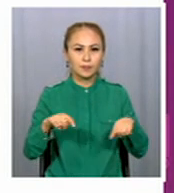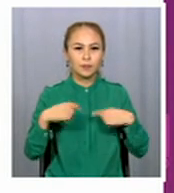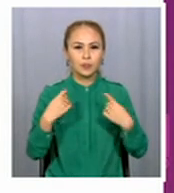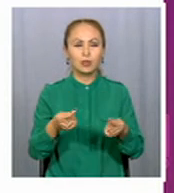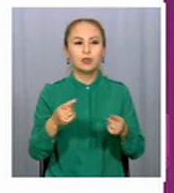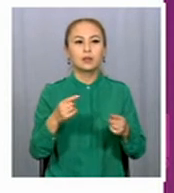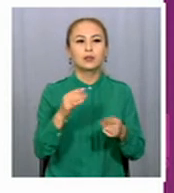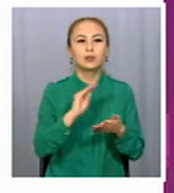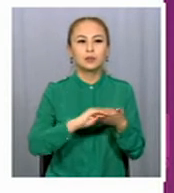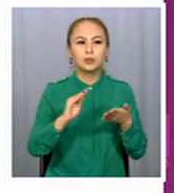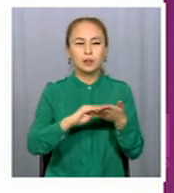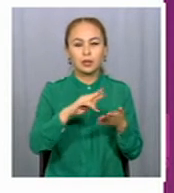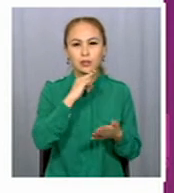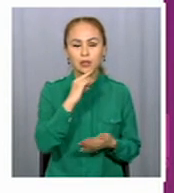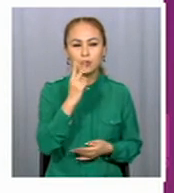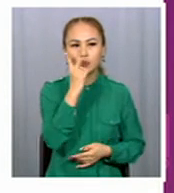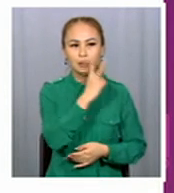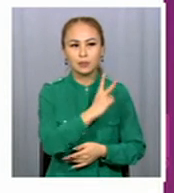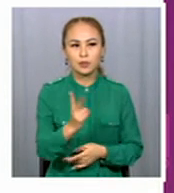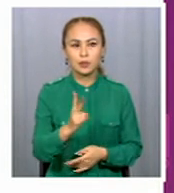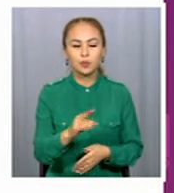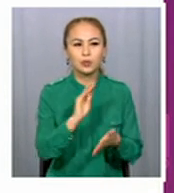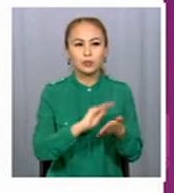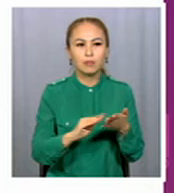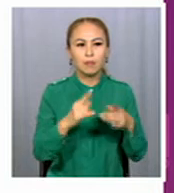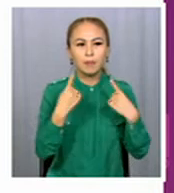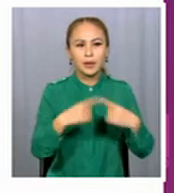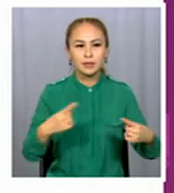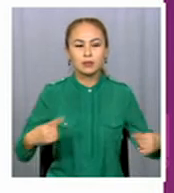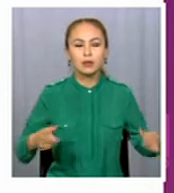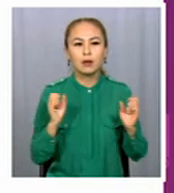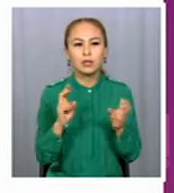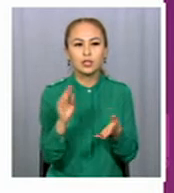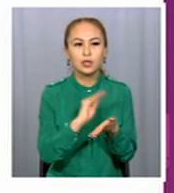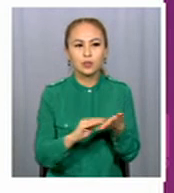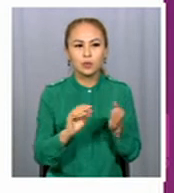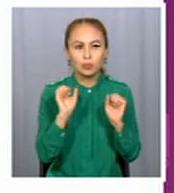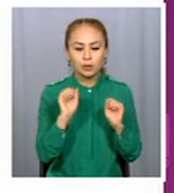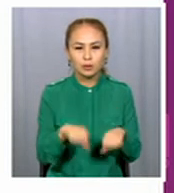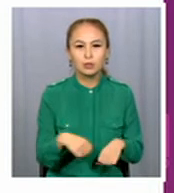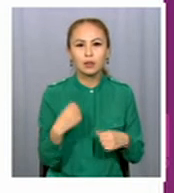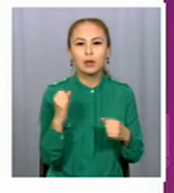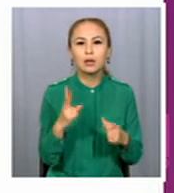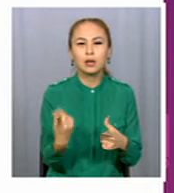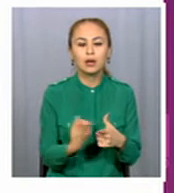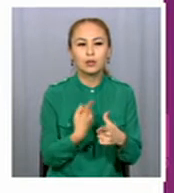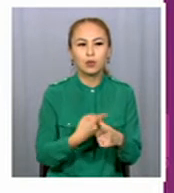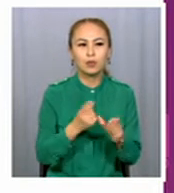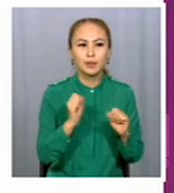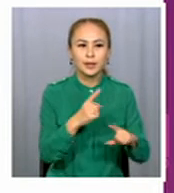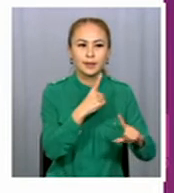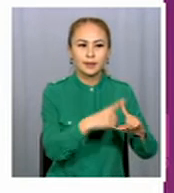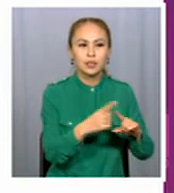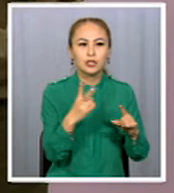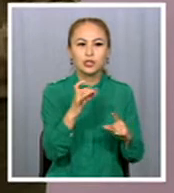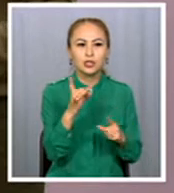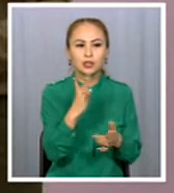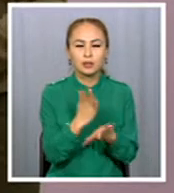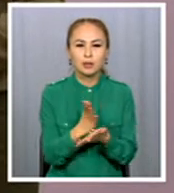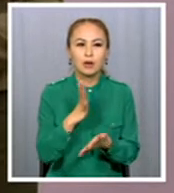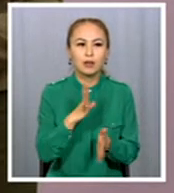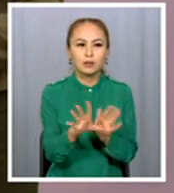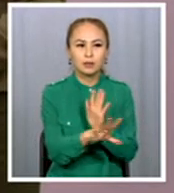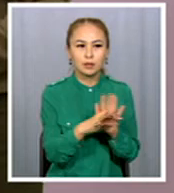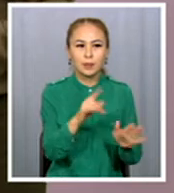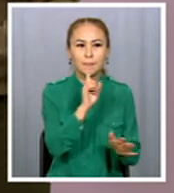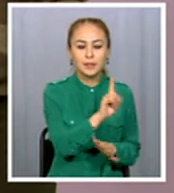өрнекке назар аударамыз. Өрнекті басқаша қалай атауға болады? X неше рет алынды?